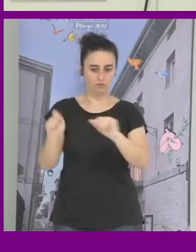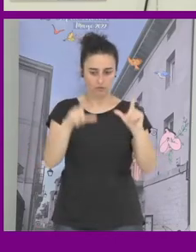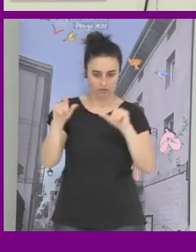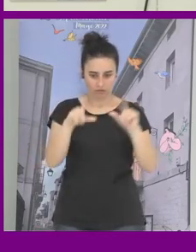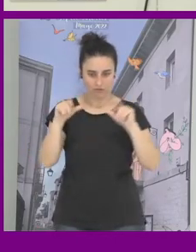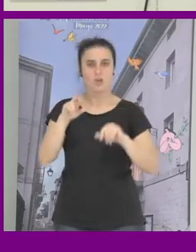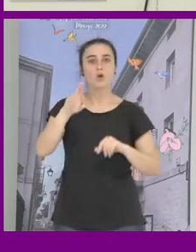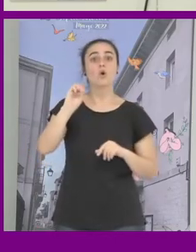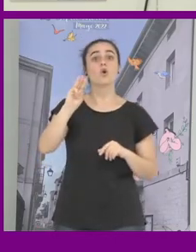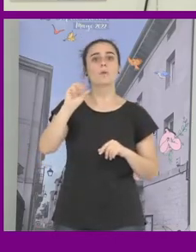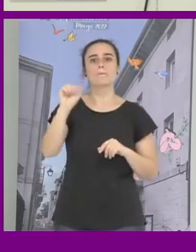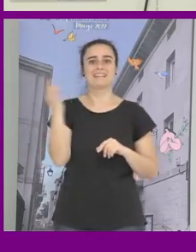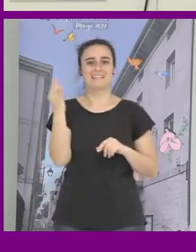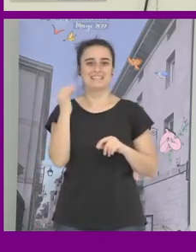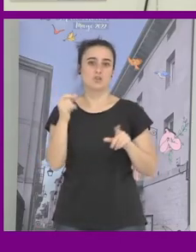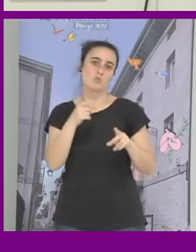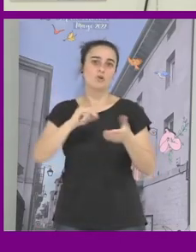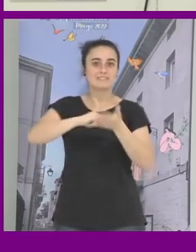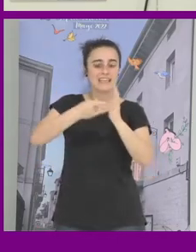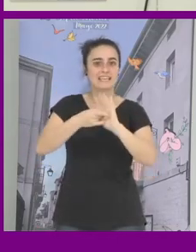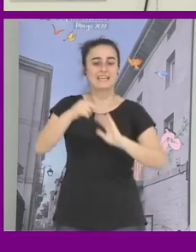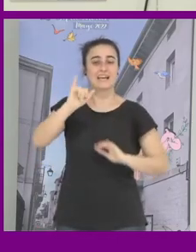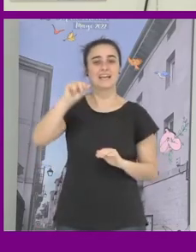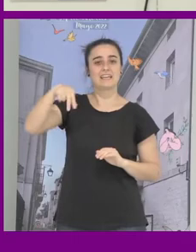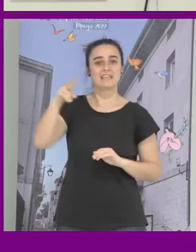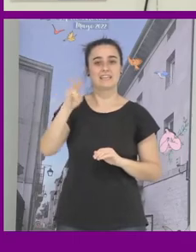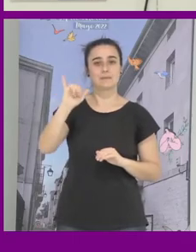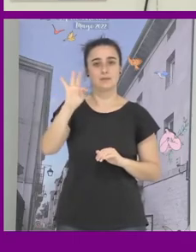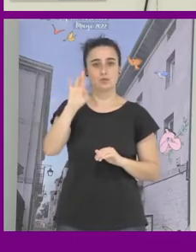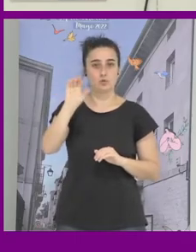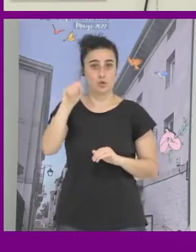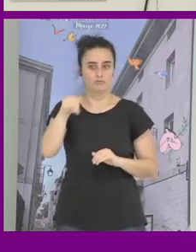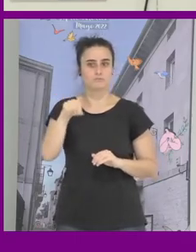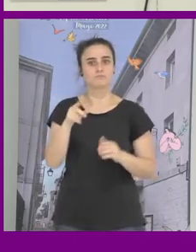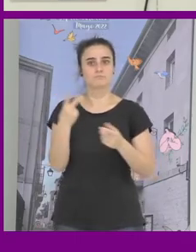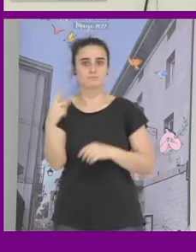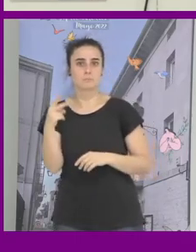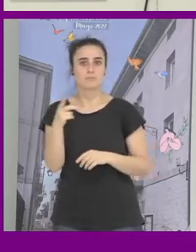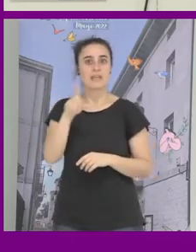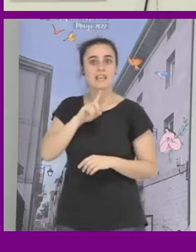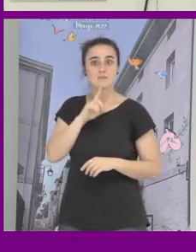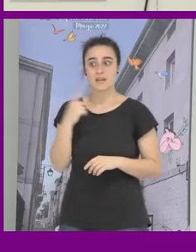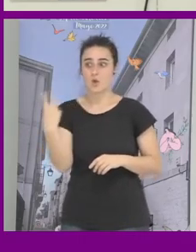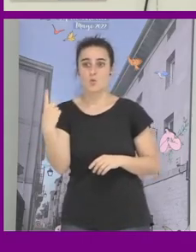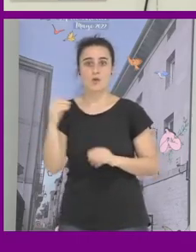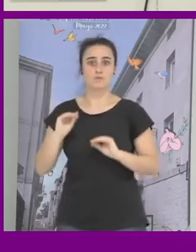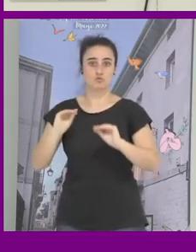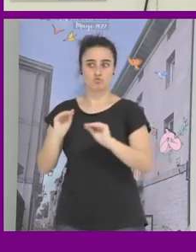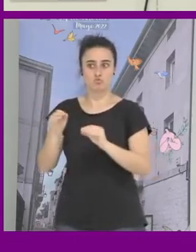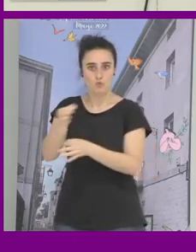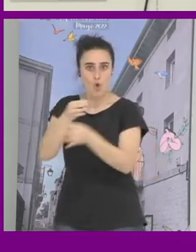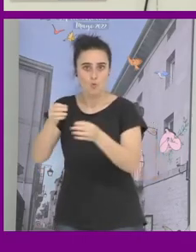ropa da in vitro teknika bat, non bikote lesbianoan batek obuluak jartzen dituen eta